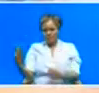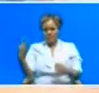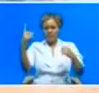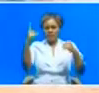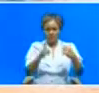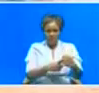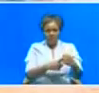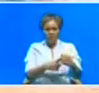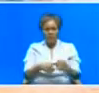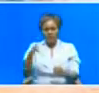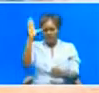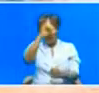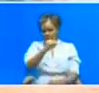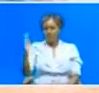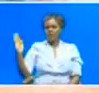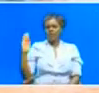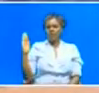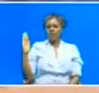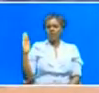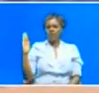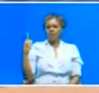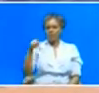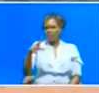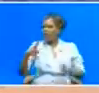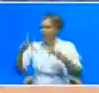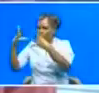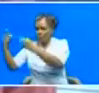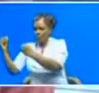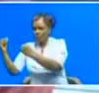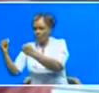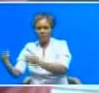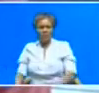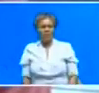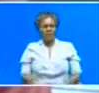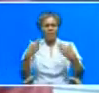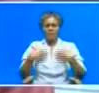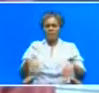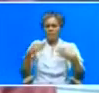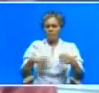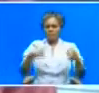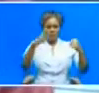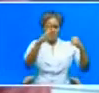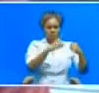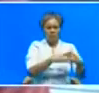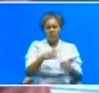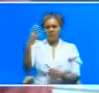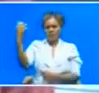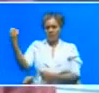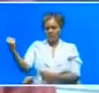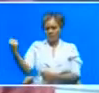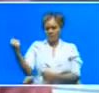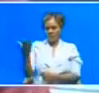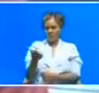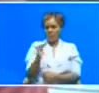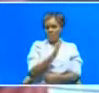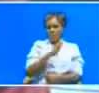walitumia fursa ya ukosefu wa usalama katika hospitali hii kuondoka. Tulikuwa watu 95, sasa